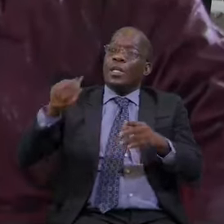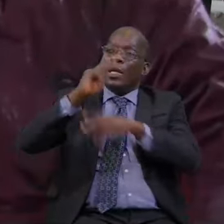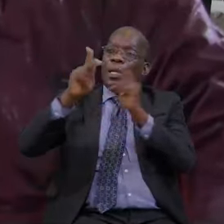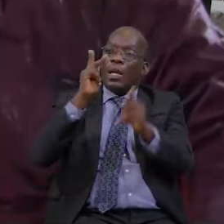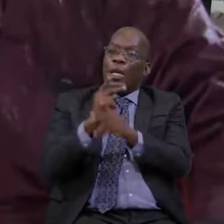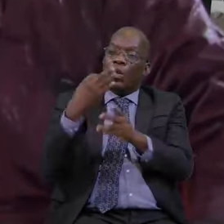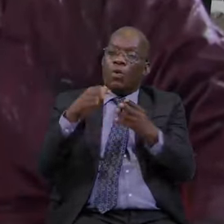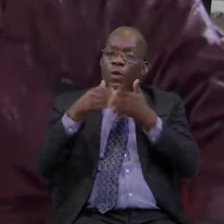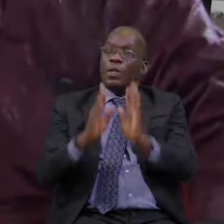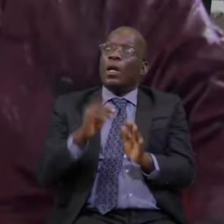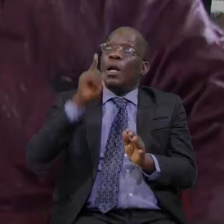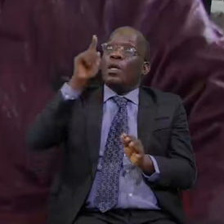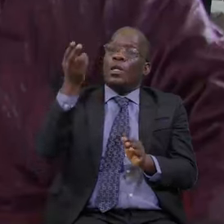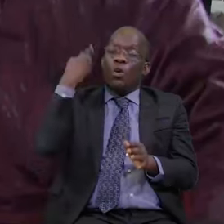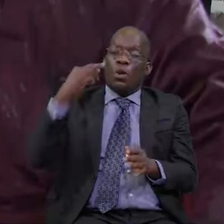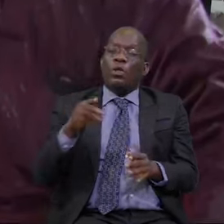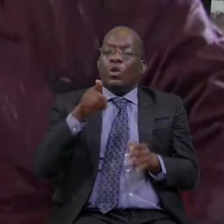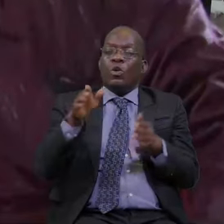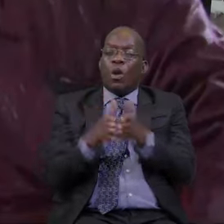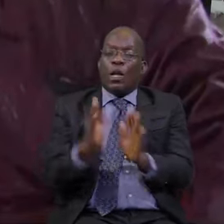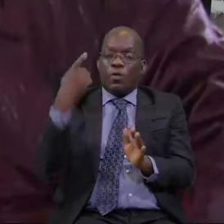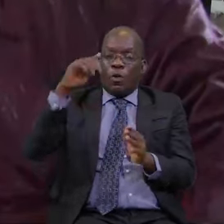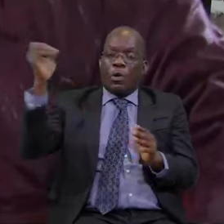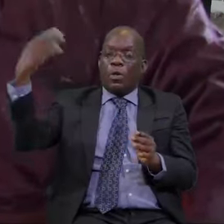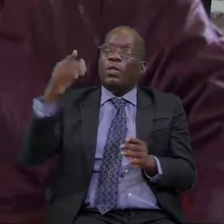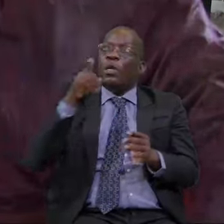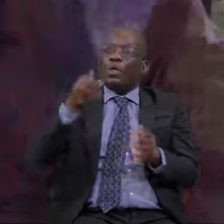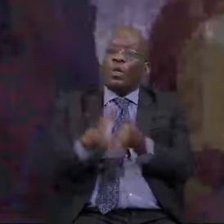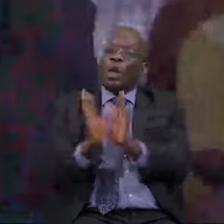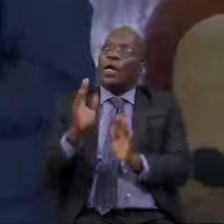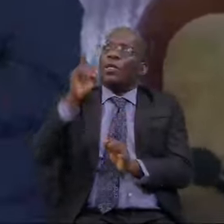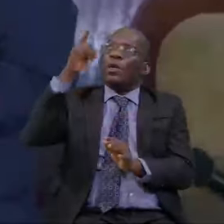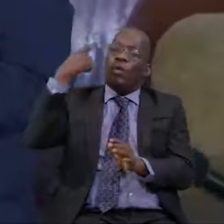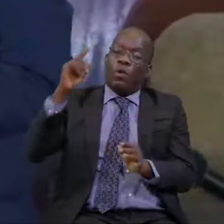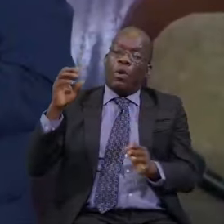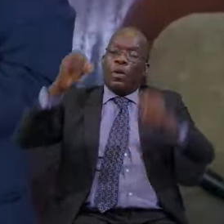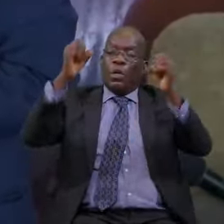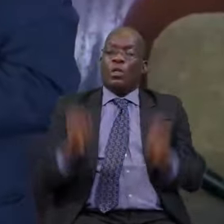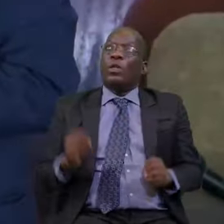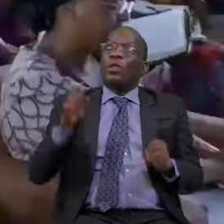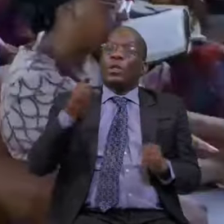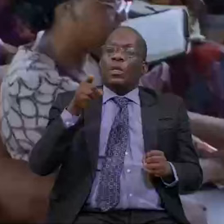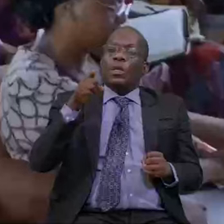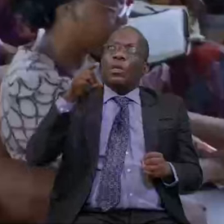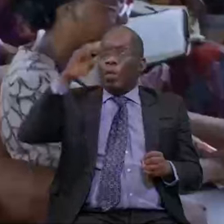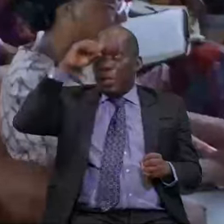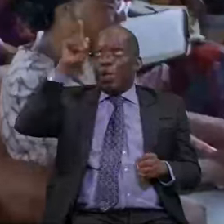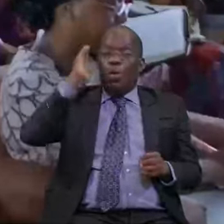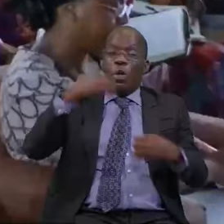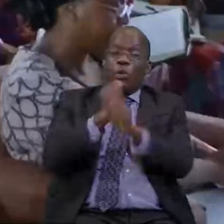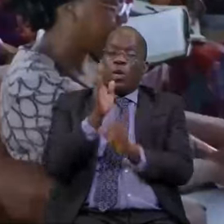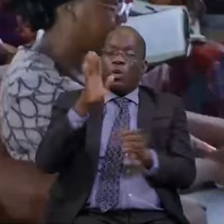à son exemple, vous lui demandez la grâce, la force, il vous fera le dirigeant que vous devez